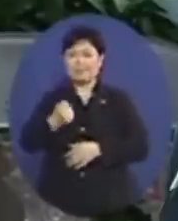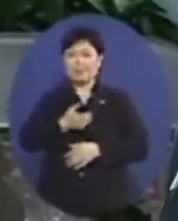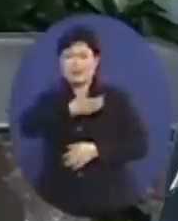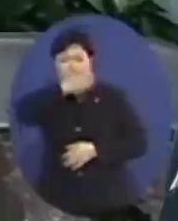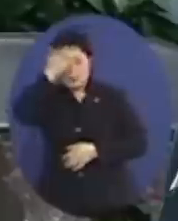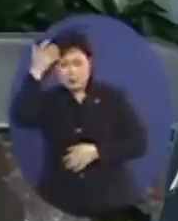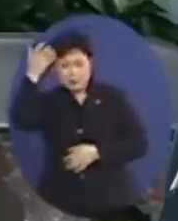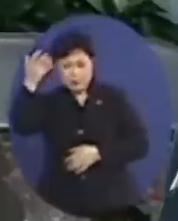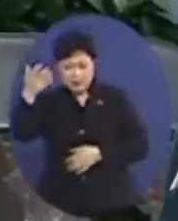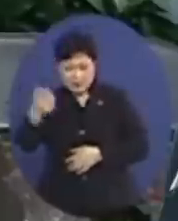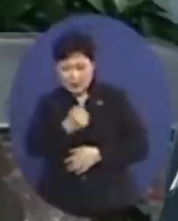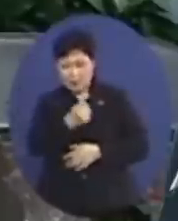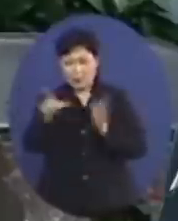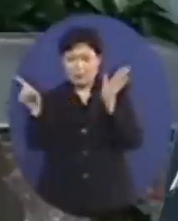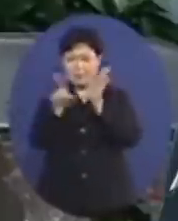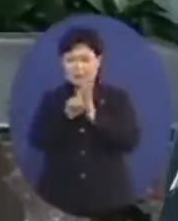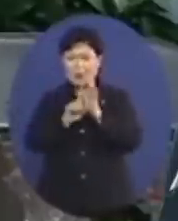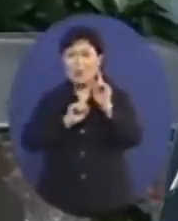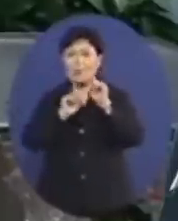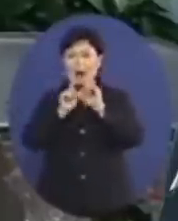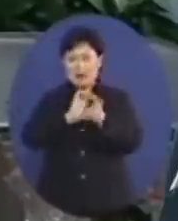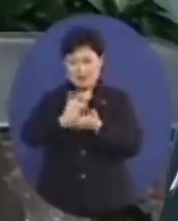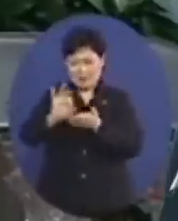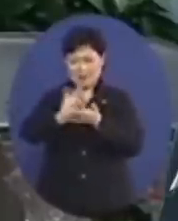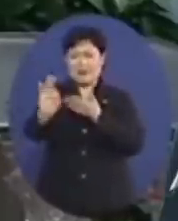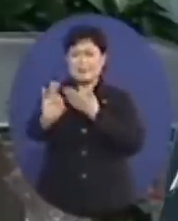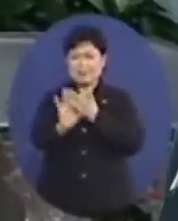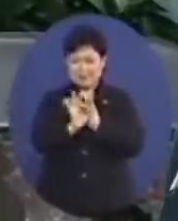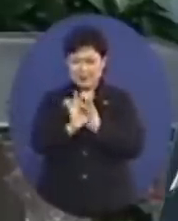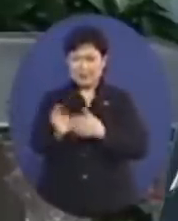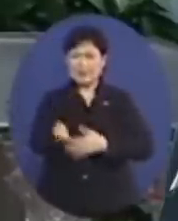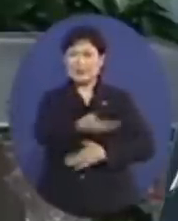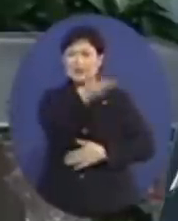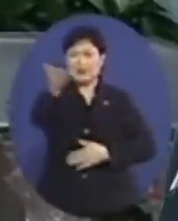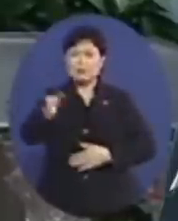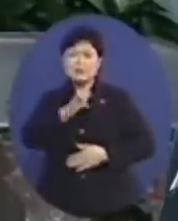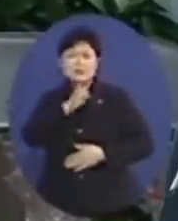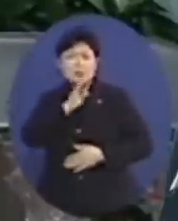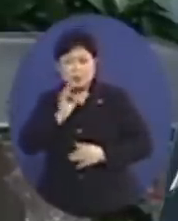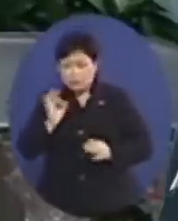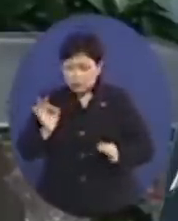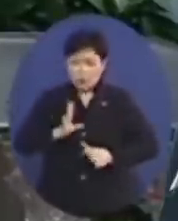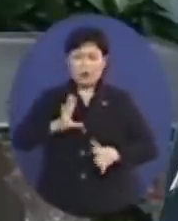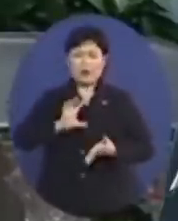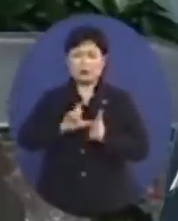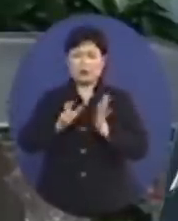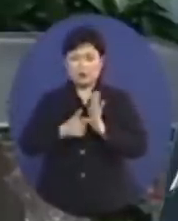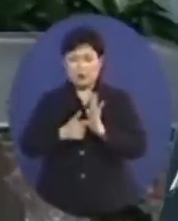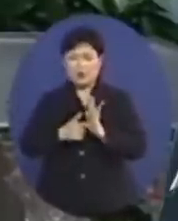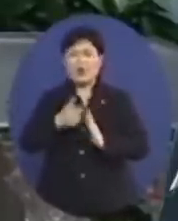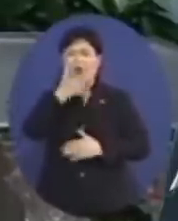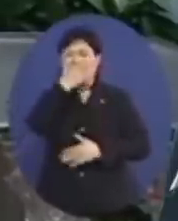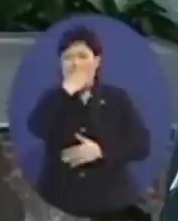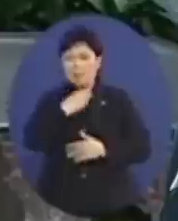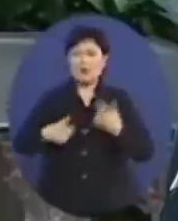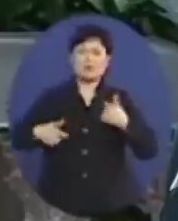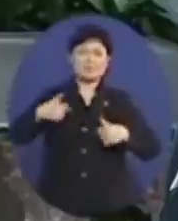꿈꾸고 믿고 말하면 여러분 희한하게 행복해지고 기뻐지는 것입니다.